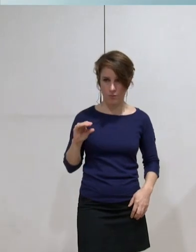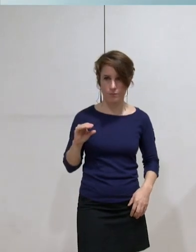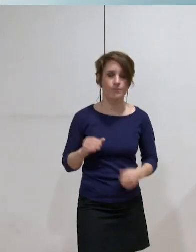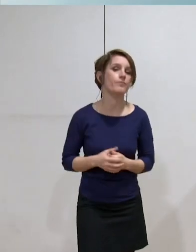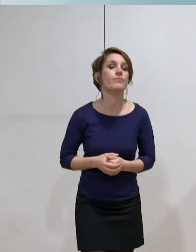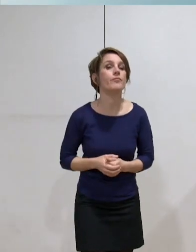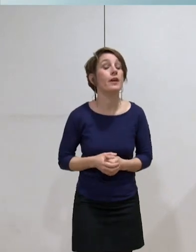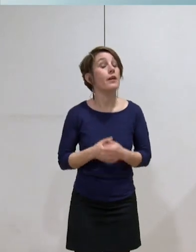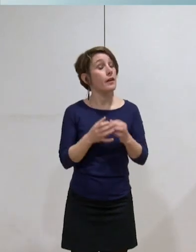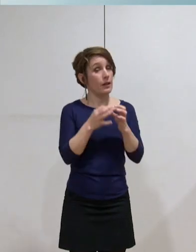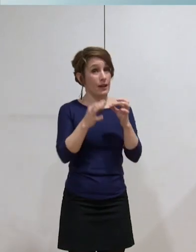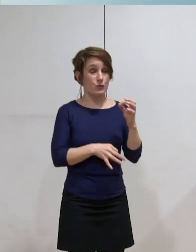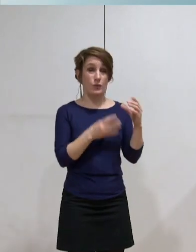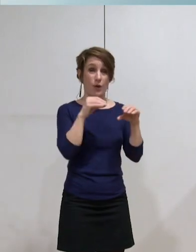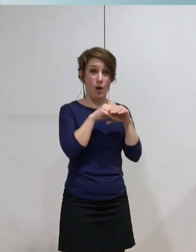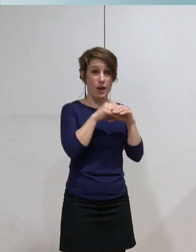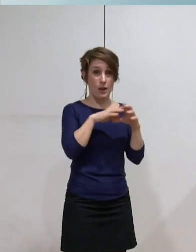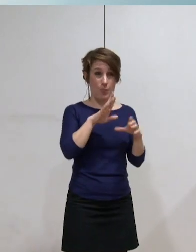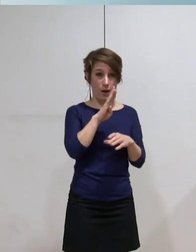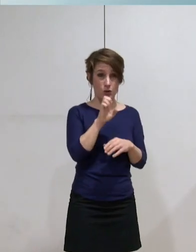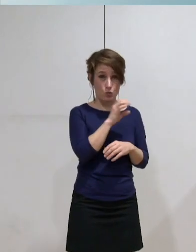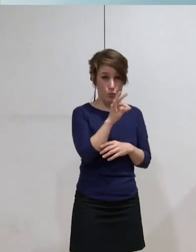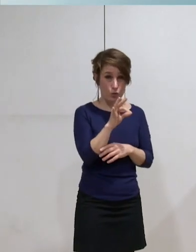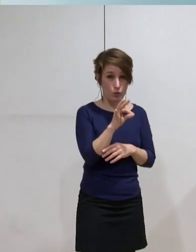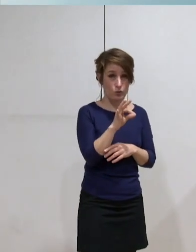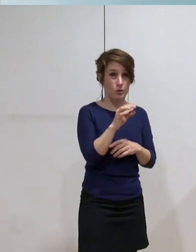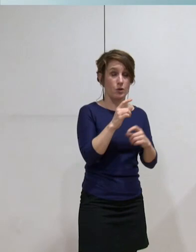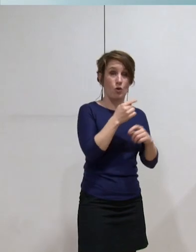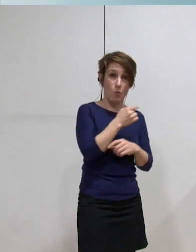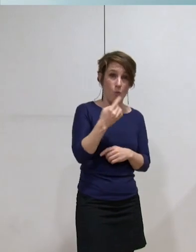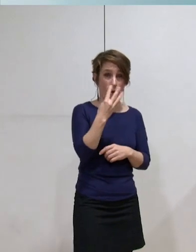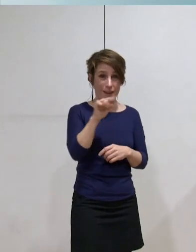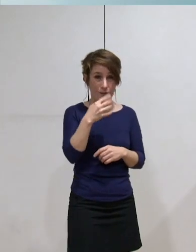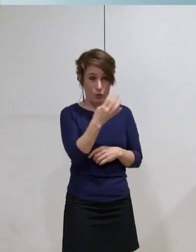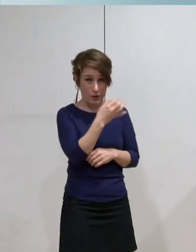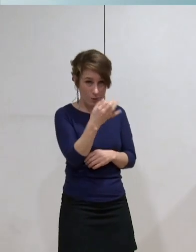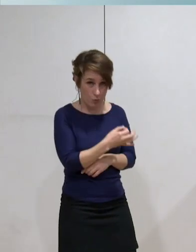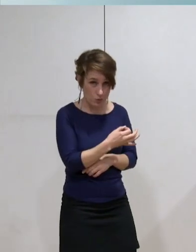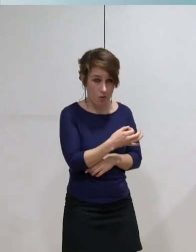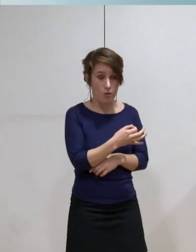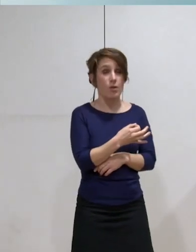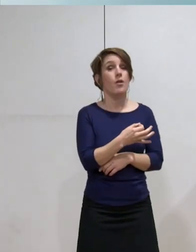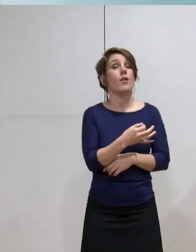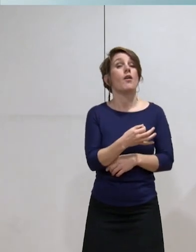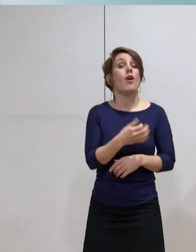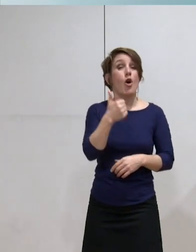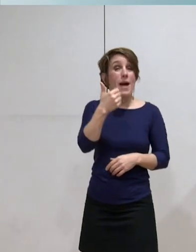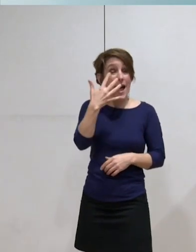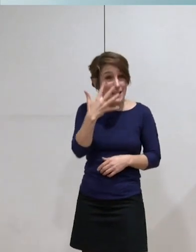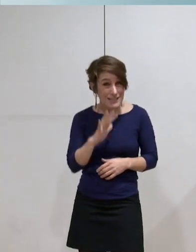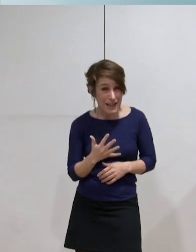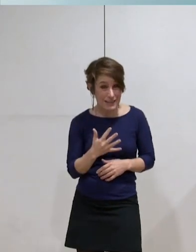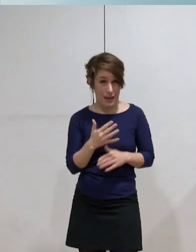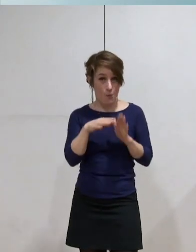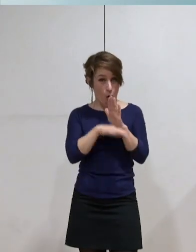l'épargne brute est en repli de 4,4 % dans les communes en 2015 elle baisse d'un cè de son montant par rapport